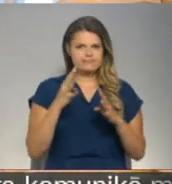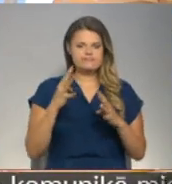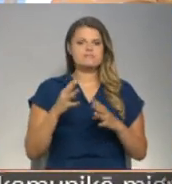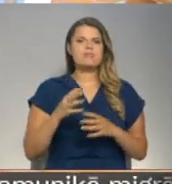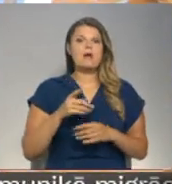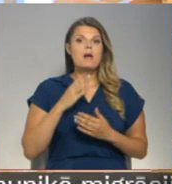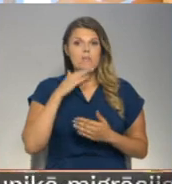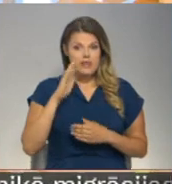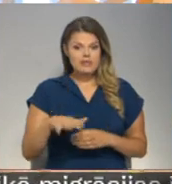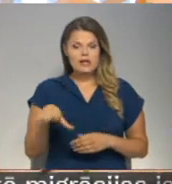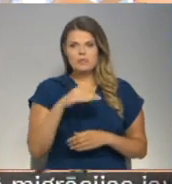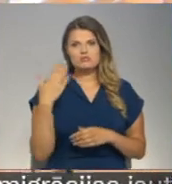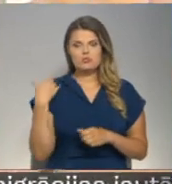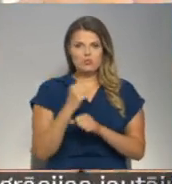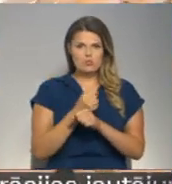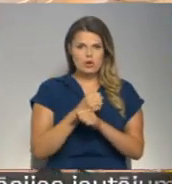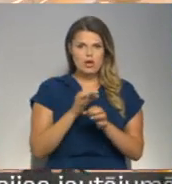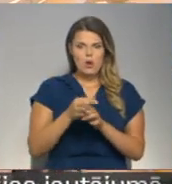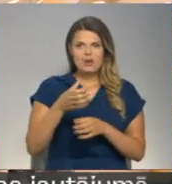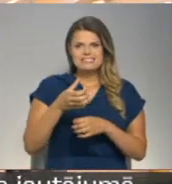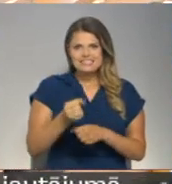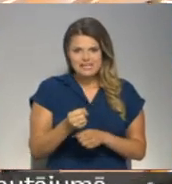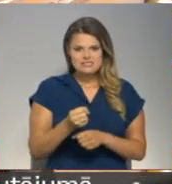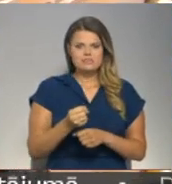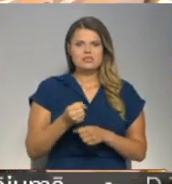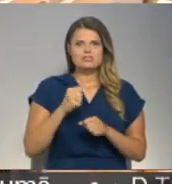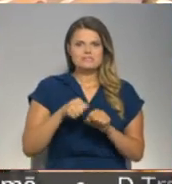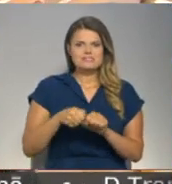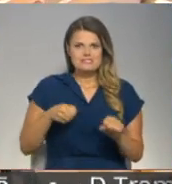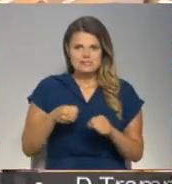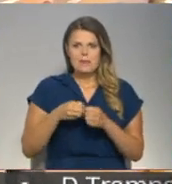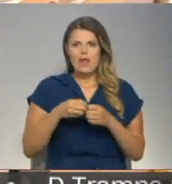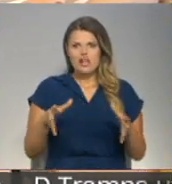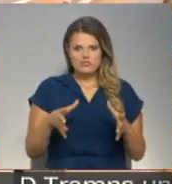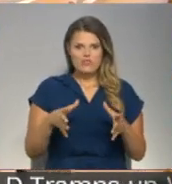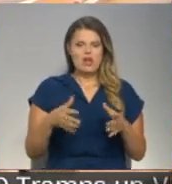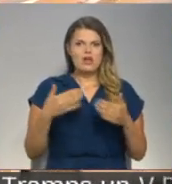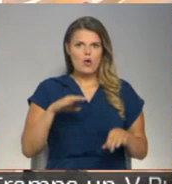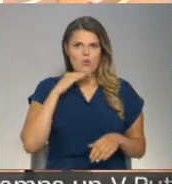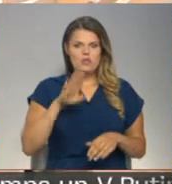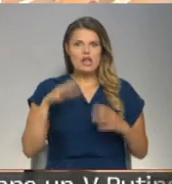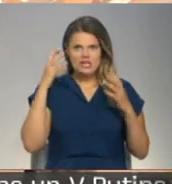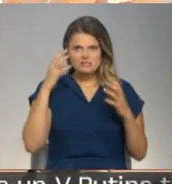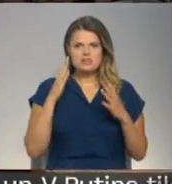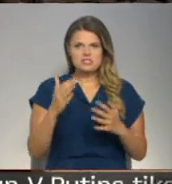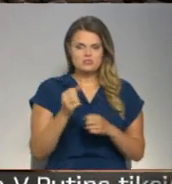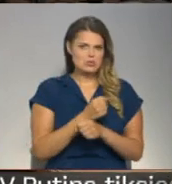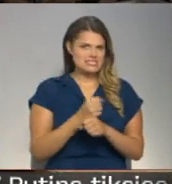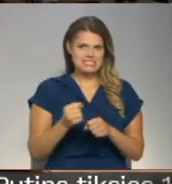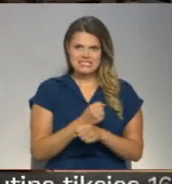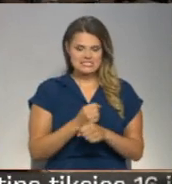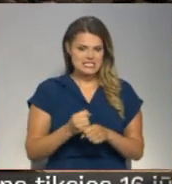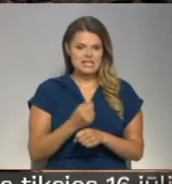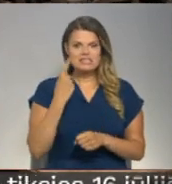ar to, ka mēs mugurkaulu kanālu saspiežam, uzliekam žņaugu, un palaižam vaļā, un ar to pietiek, lai smadzenes būtu iznīcināts.